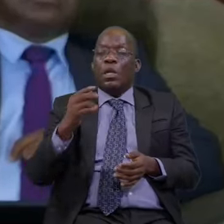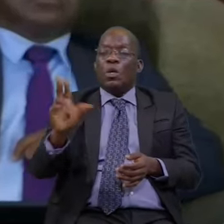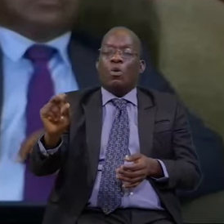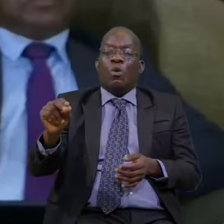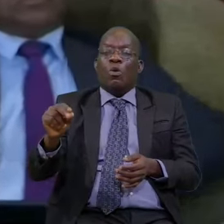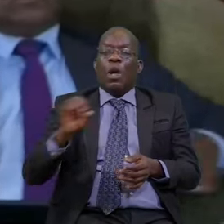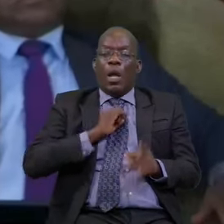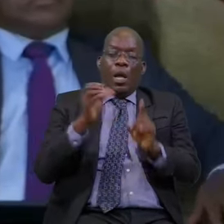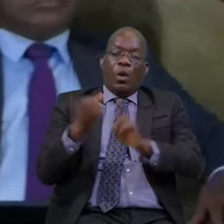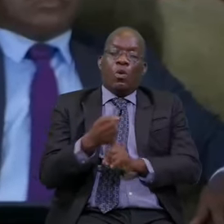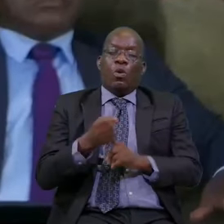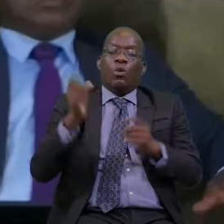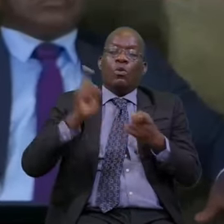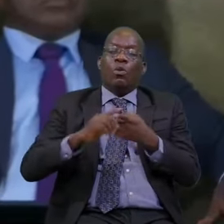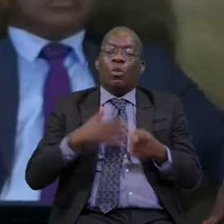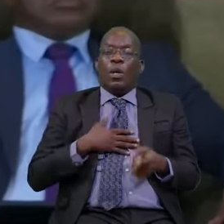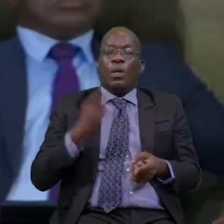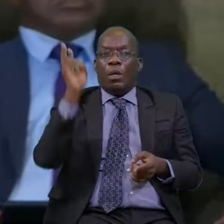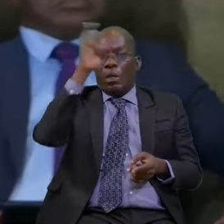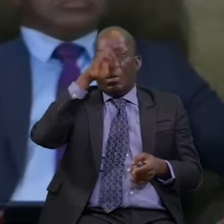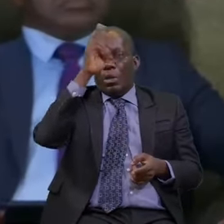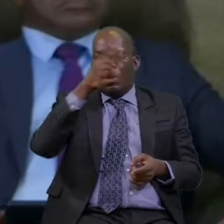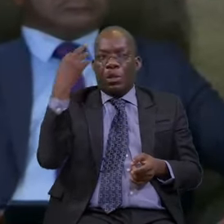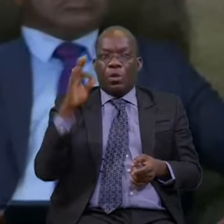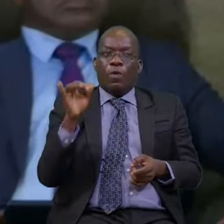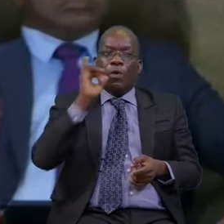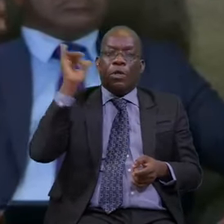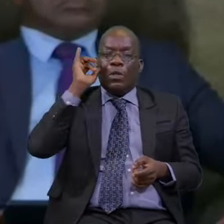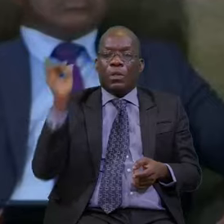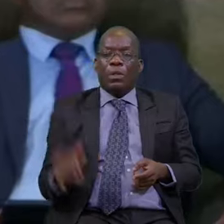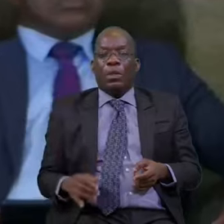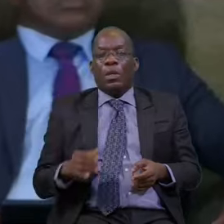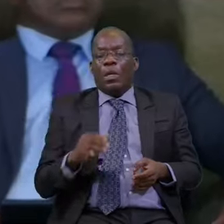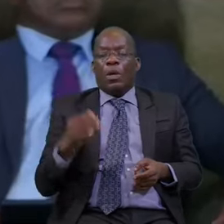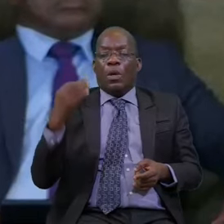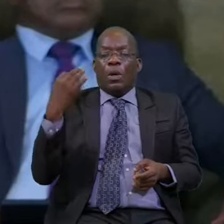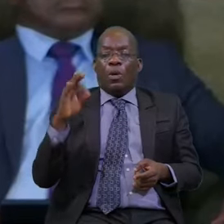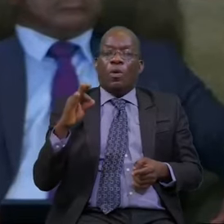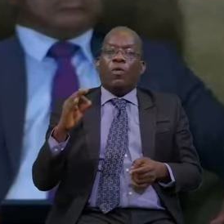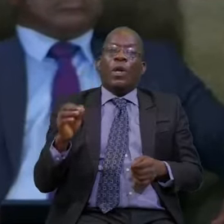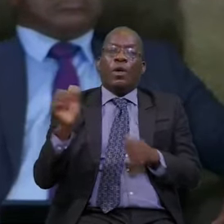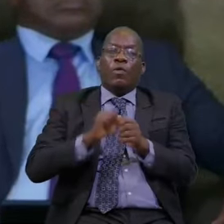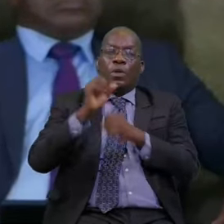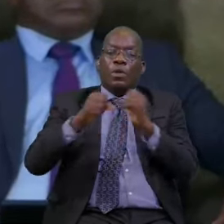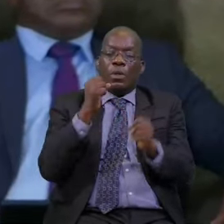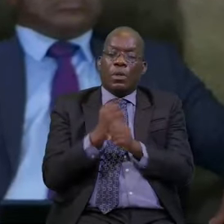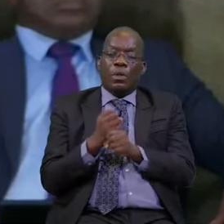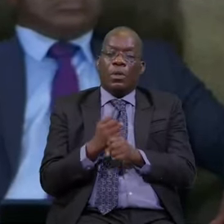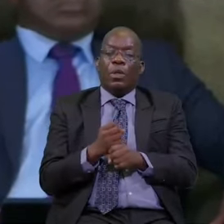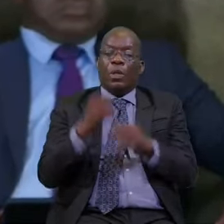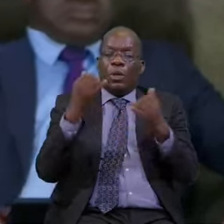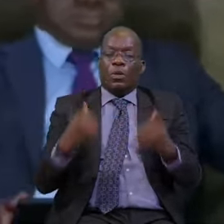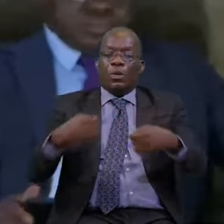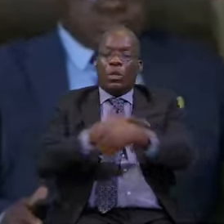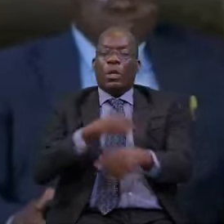Moi, je m'accroche à mon ignorance d'hier et des années. Et même aujourd'hui,